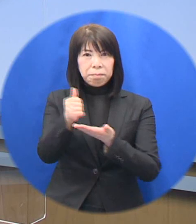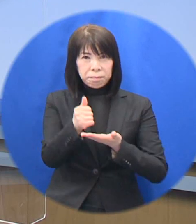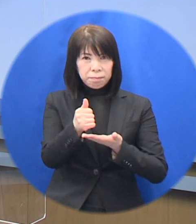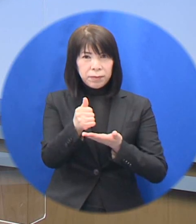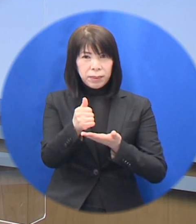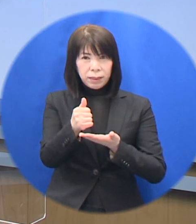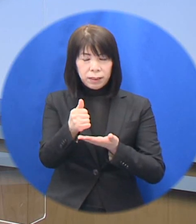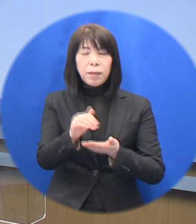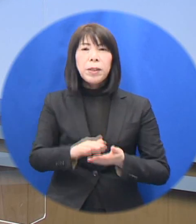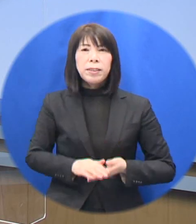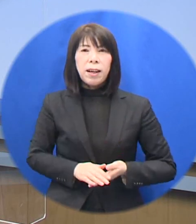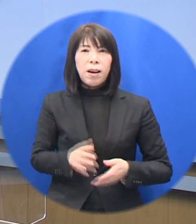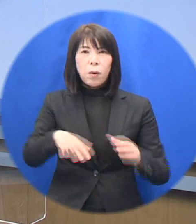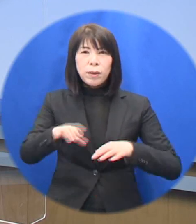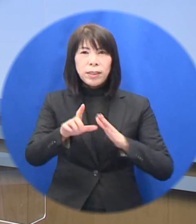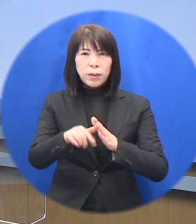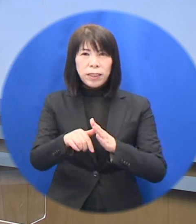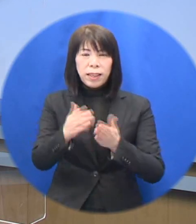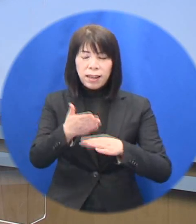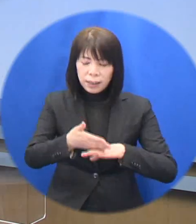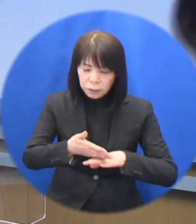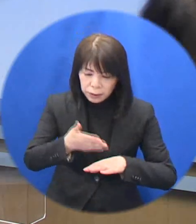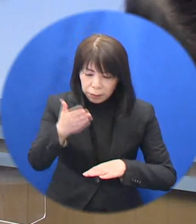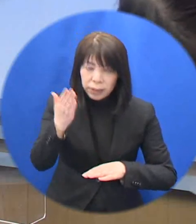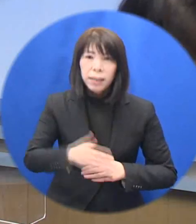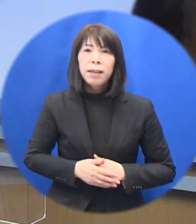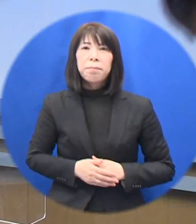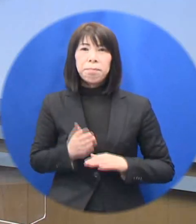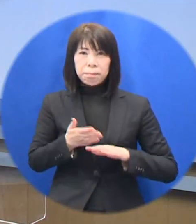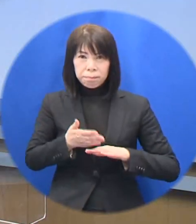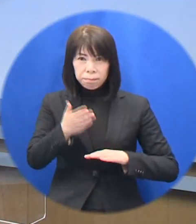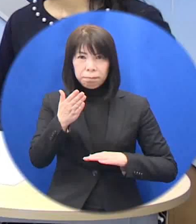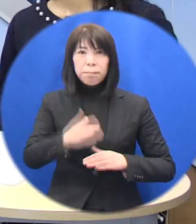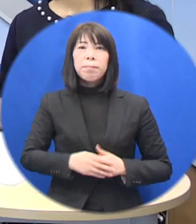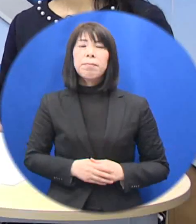ただきました。お忙しい中ありがとうございました。